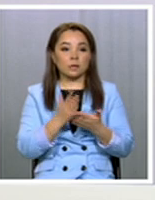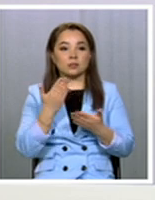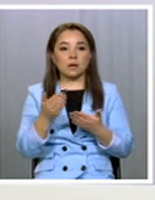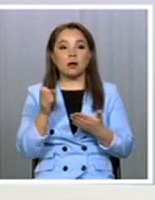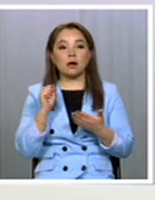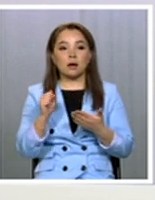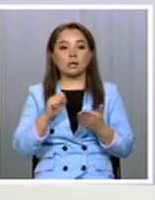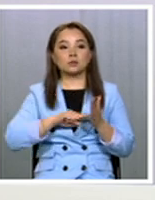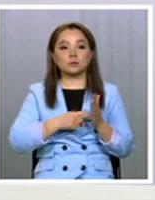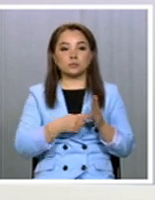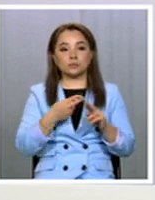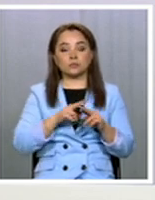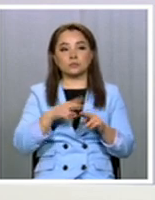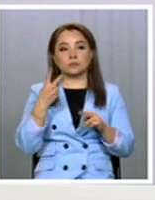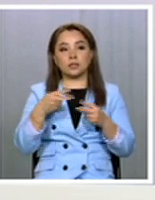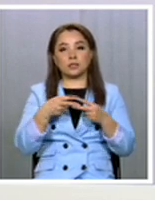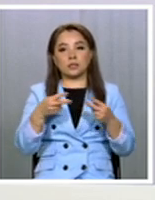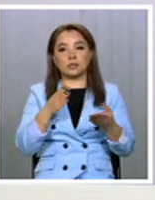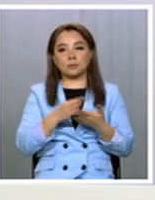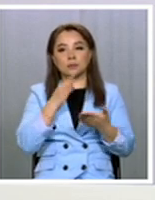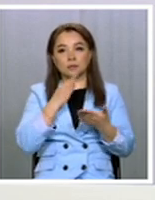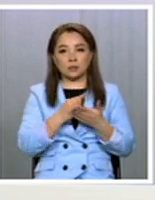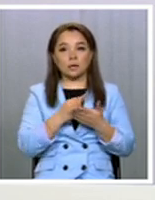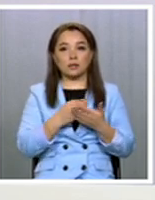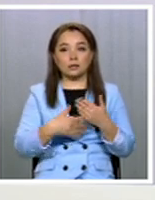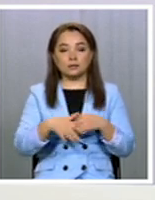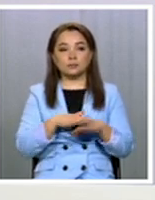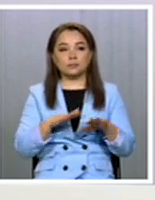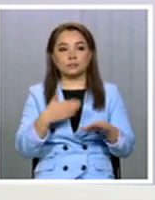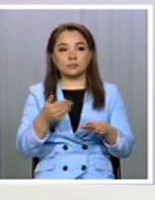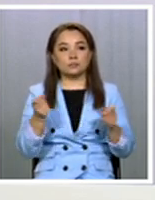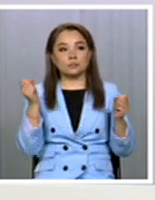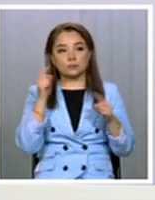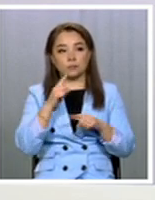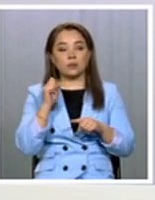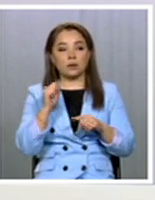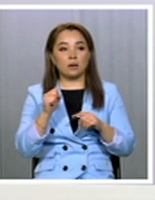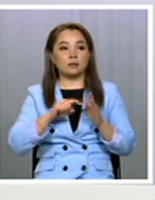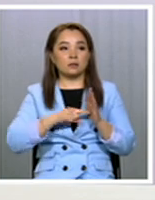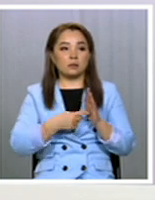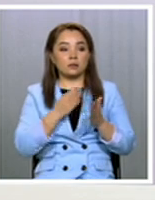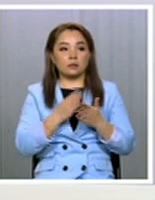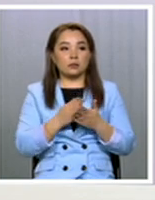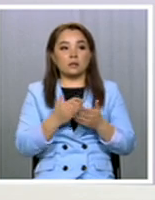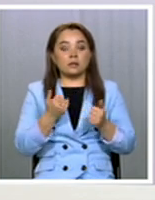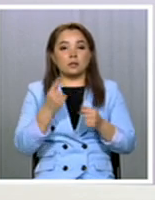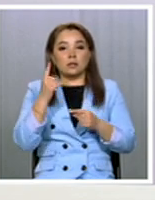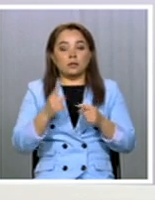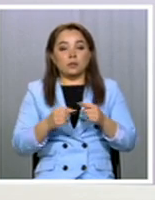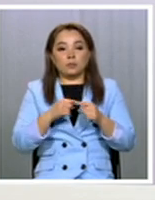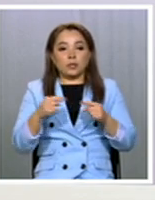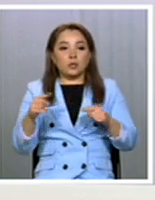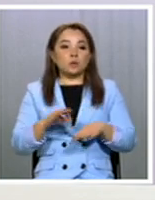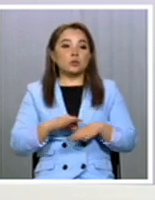нүктесінің абсциссасы 2-ге тең. Ординатасын табу үшін ординатына перпендикуляр жүргіземіз.